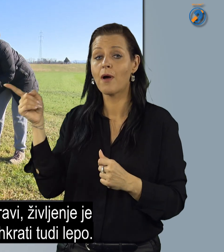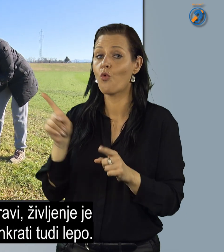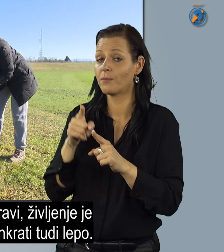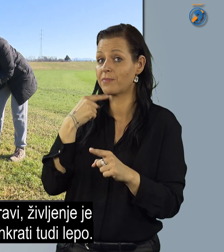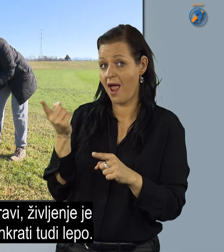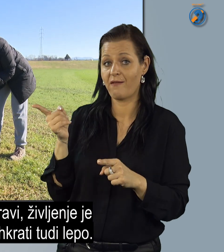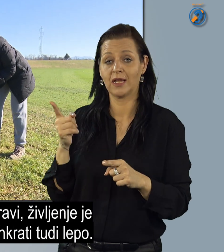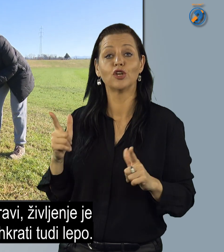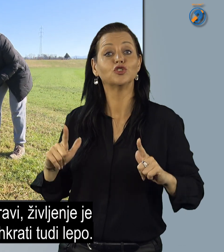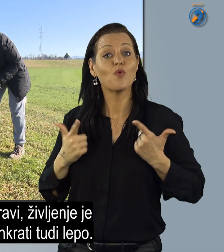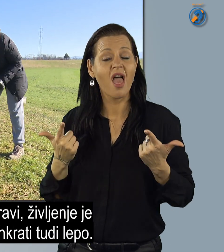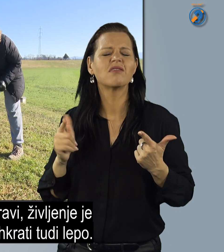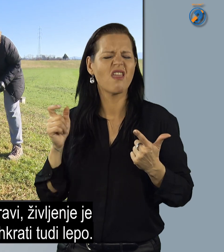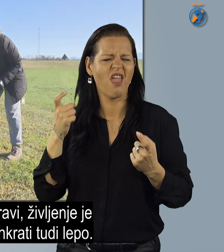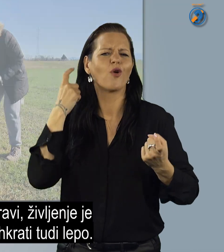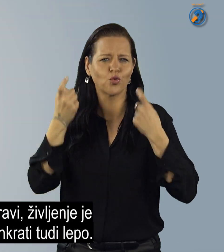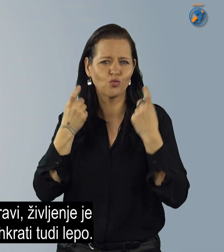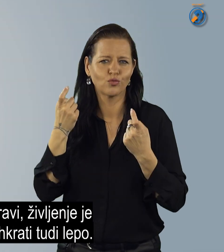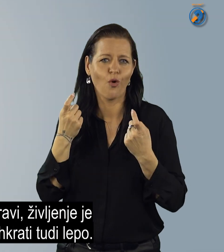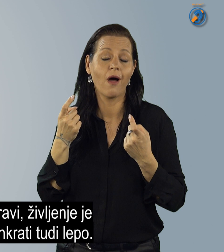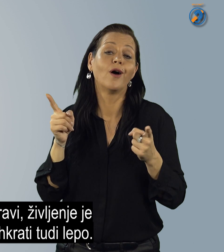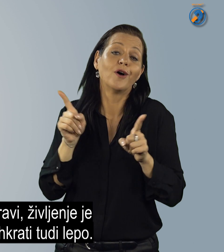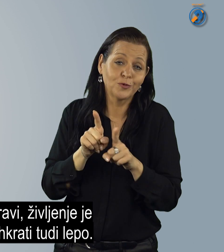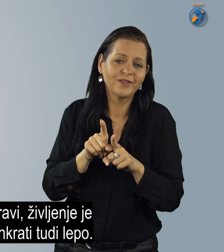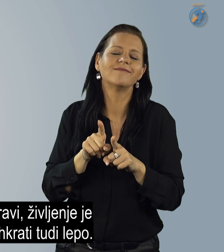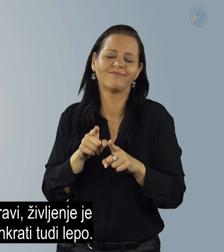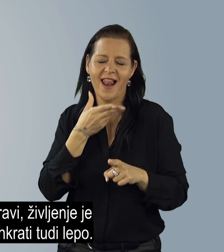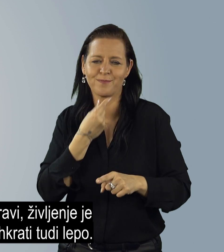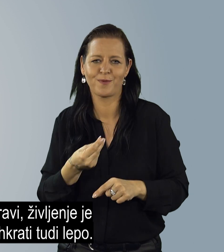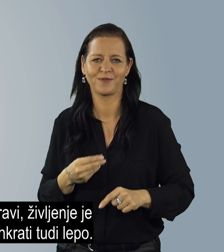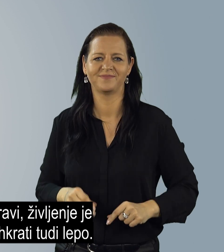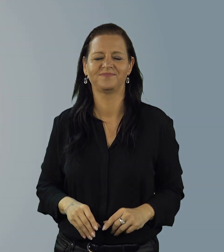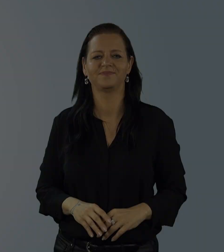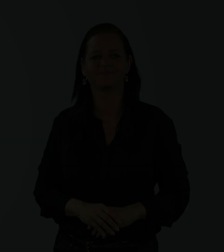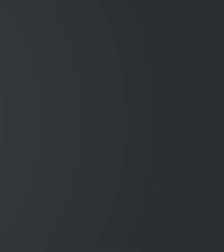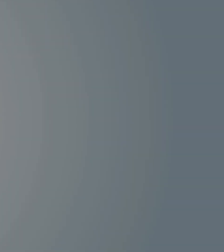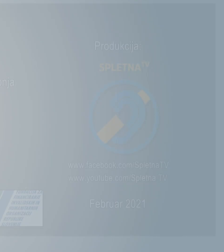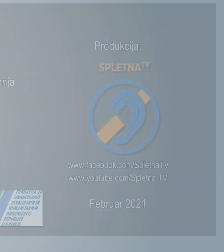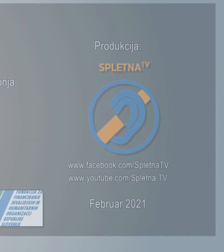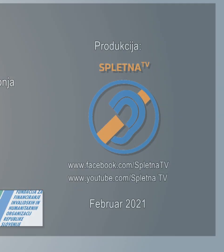pravi, življenje je hrupno, a hkrati tudi lepo.